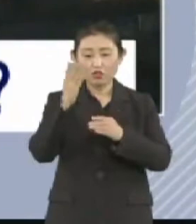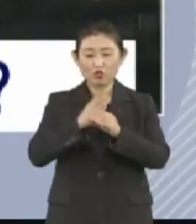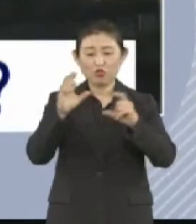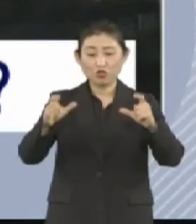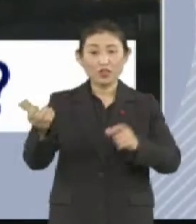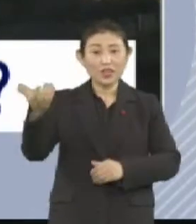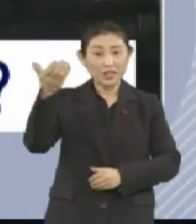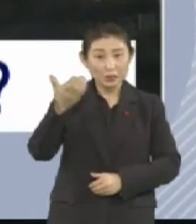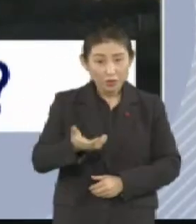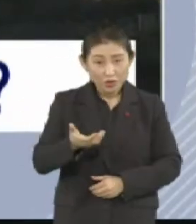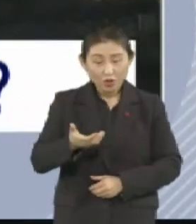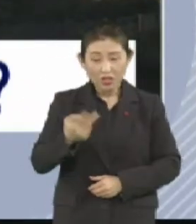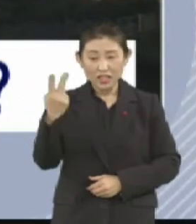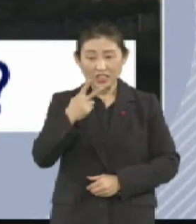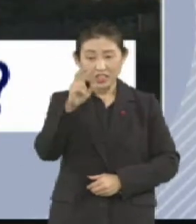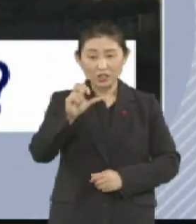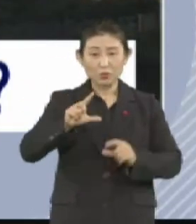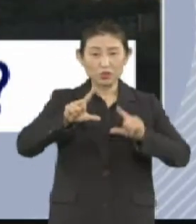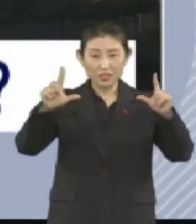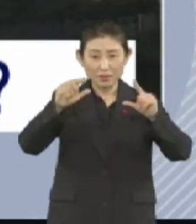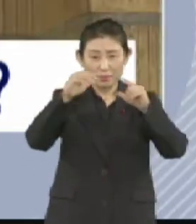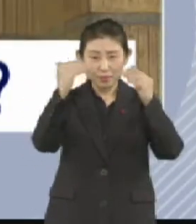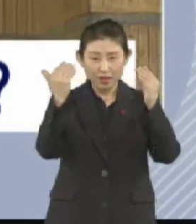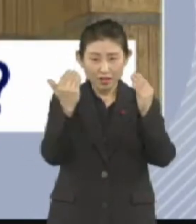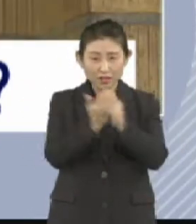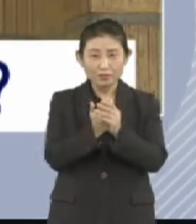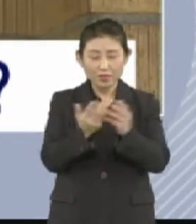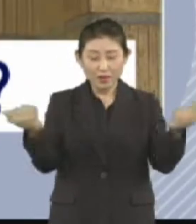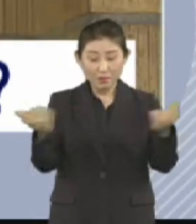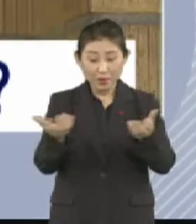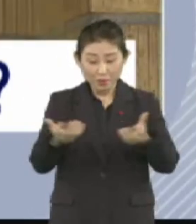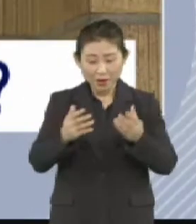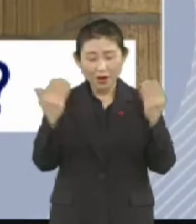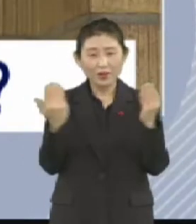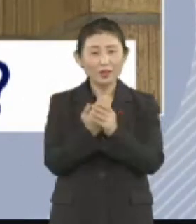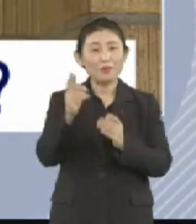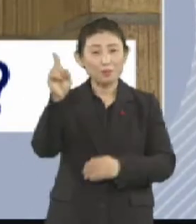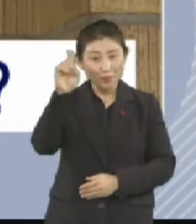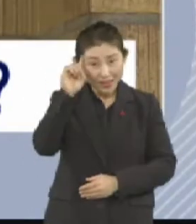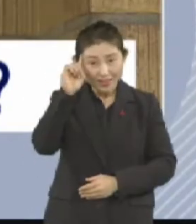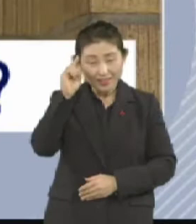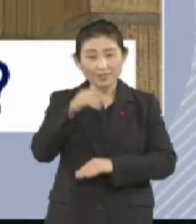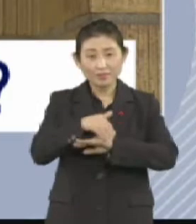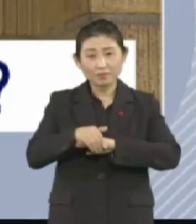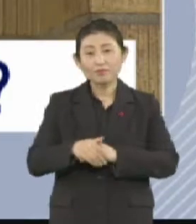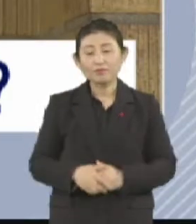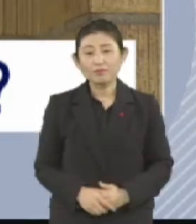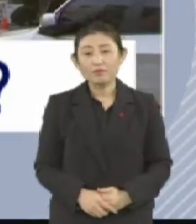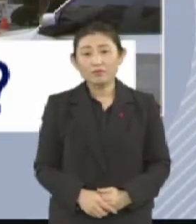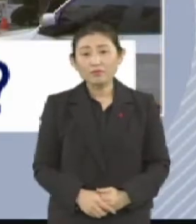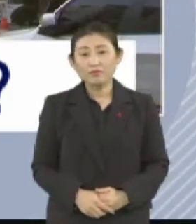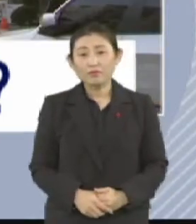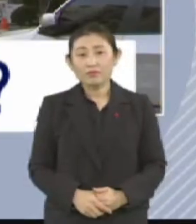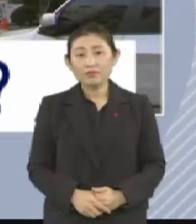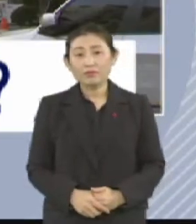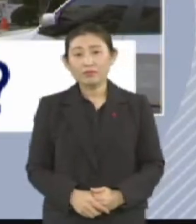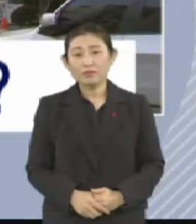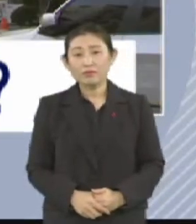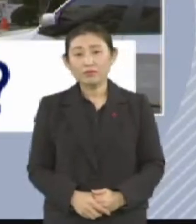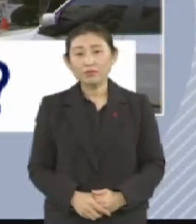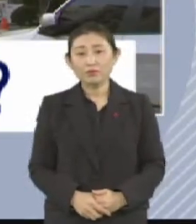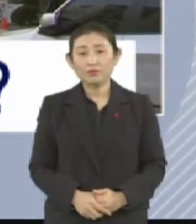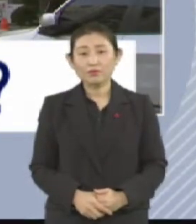시작을 해서 2025년대 최종적으로 모든 기관이 다 이전 완료하게 될 계획입니다.